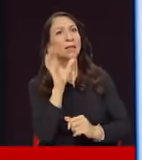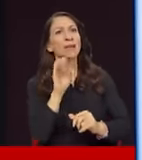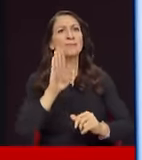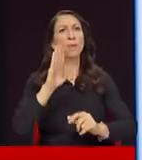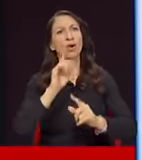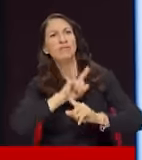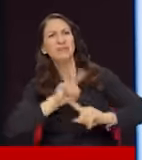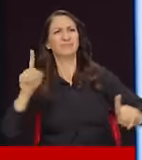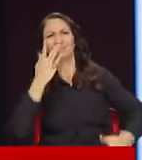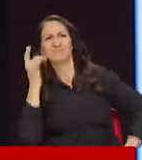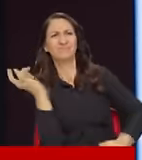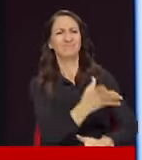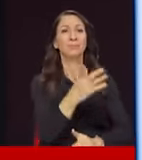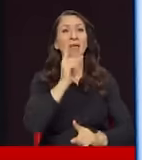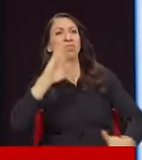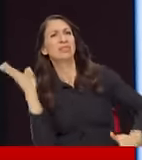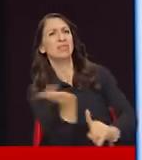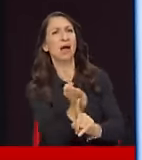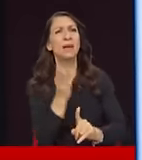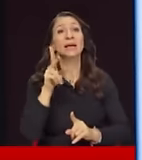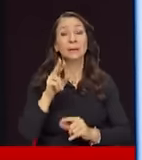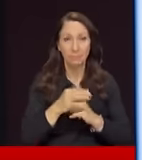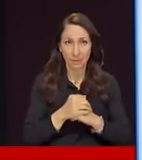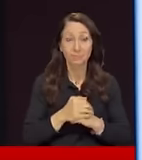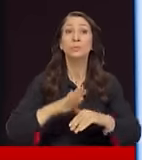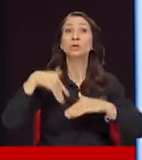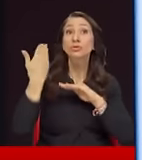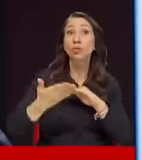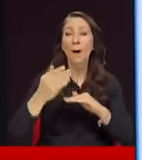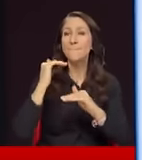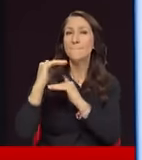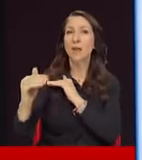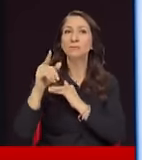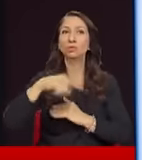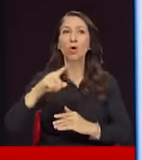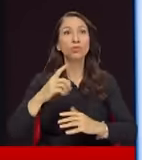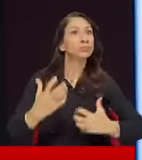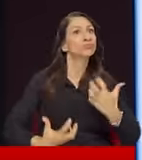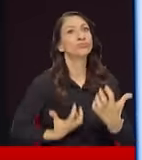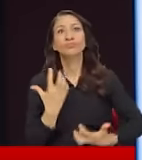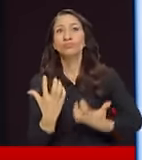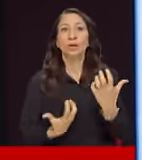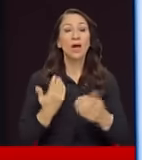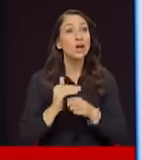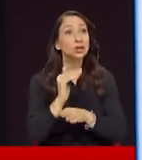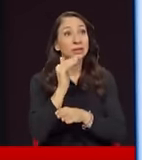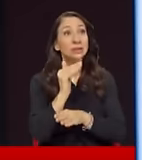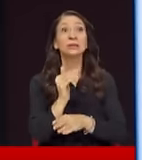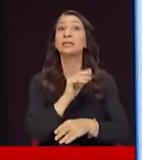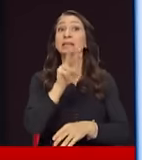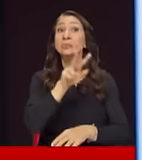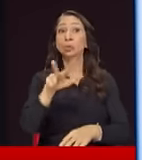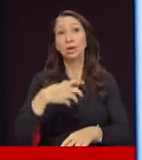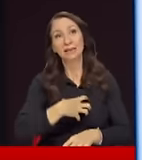antidemokratik bir hamle, demokrasiye vurulmuş bir darbe. Sonra milletimizin o coşkulu halini yaşadık ve